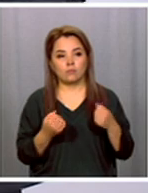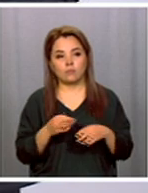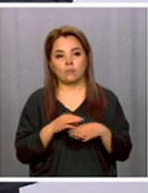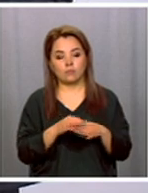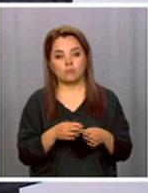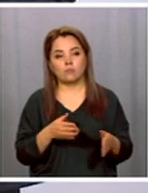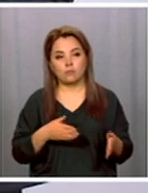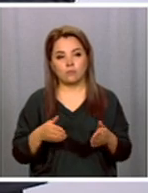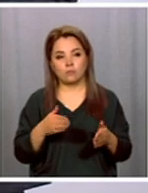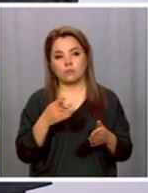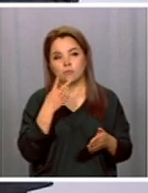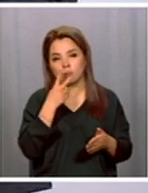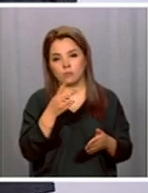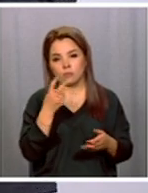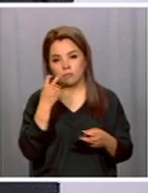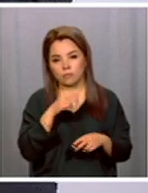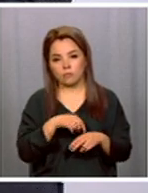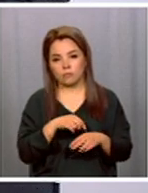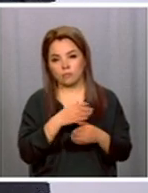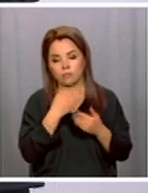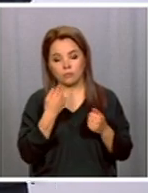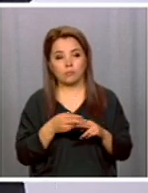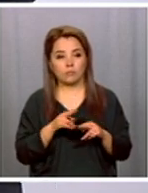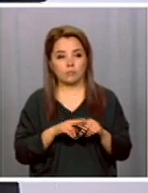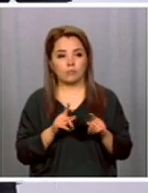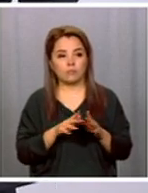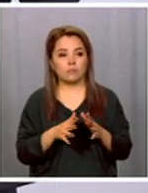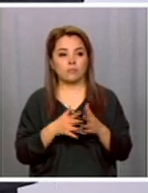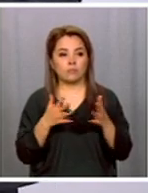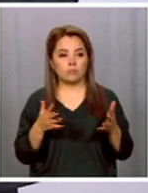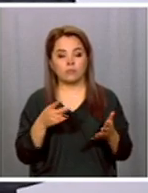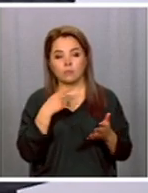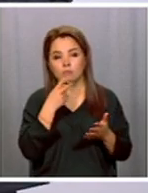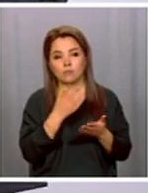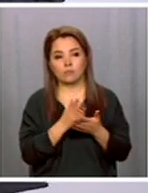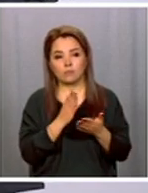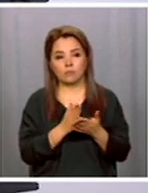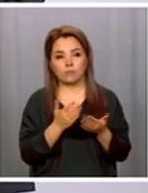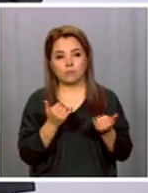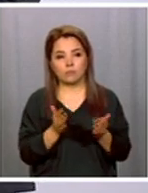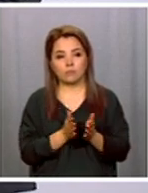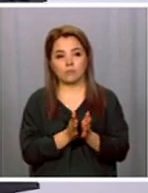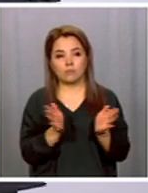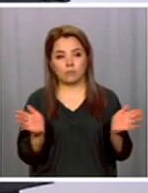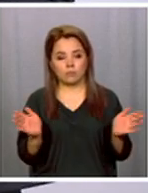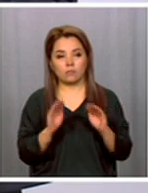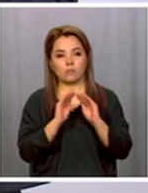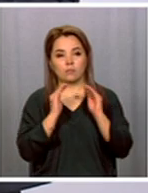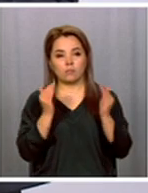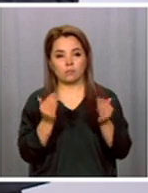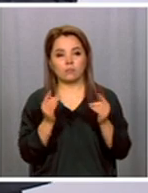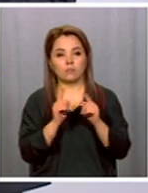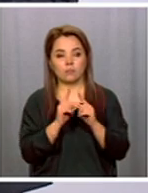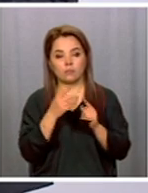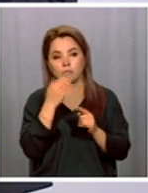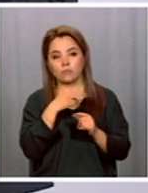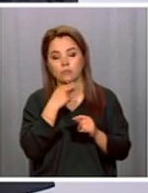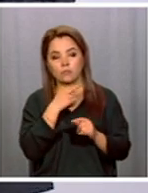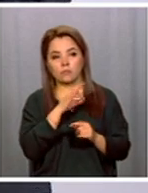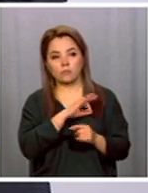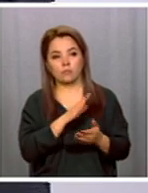жолды анық байқамайды. Сол үшін кең ауқымды көру үшін, кең бұрышты көру үшін біз осындай сфералық айналарды